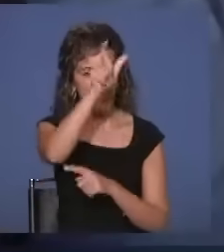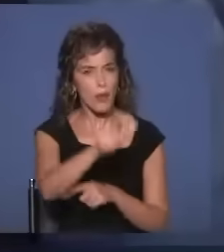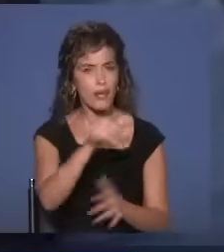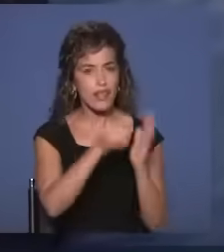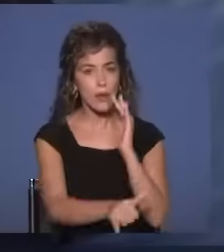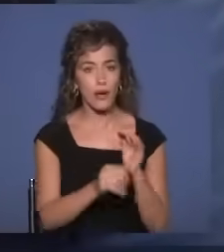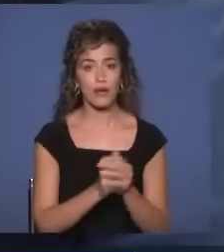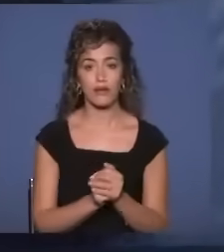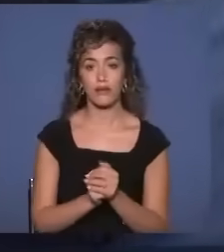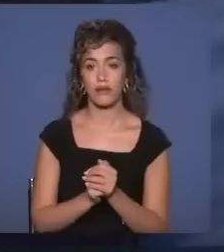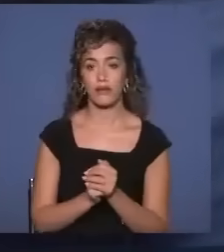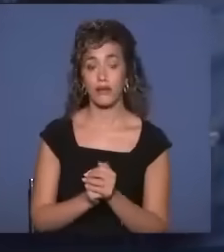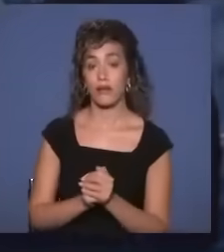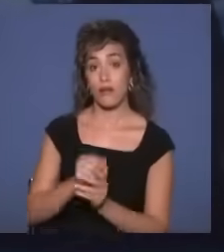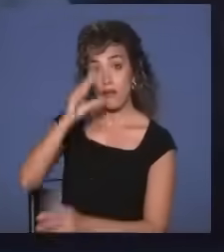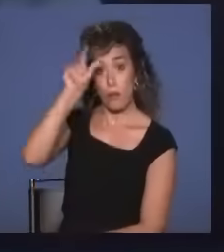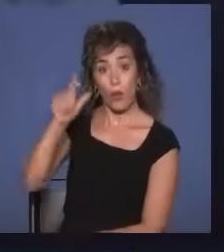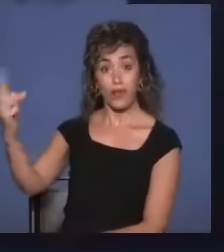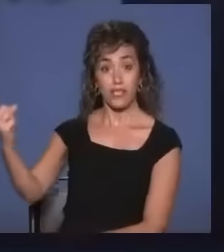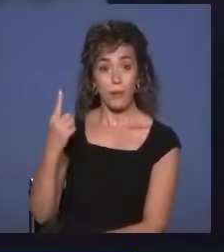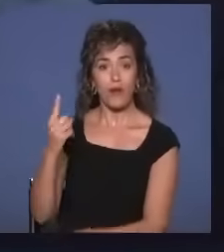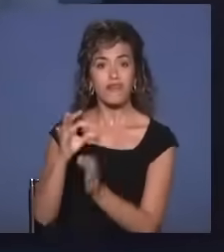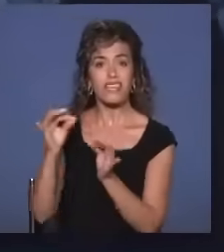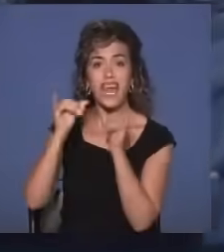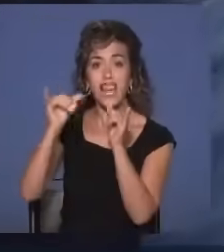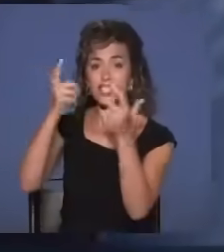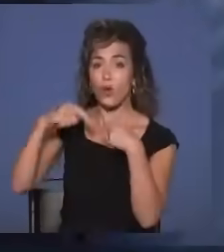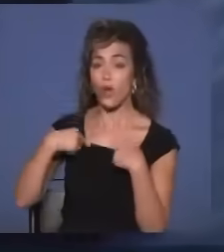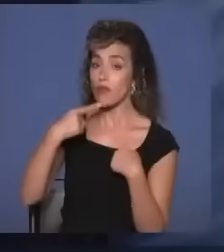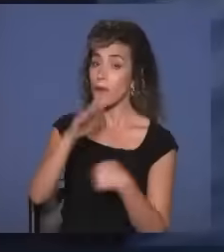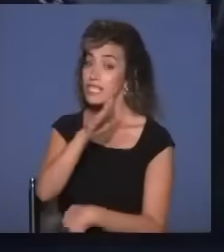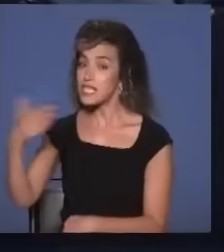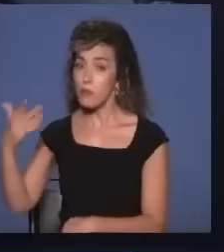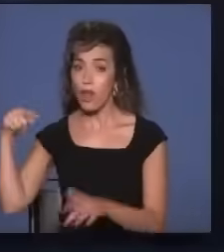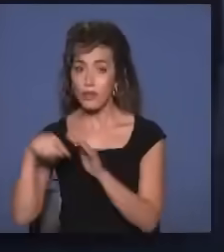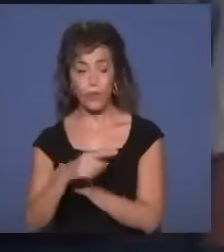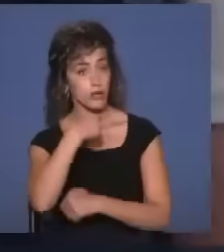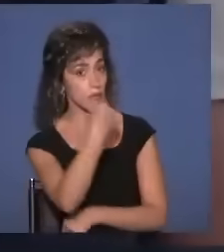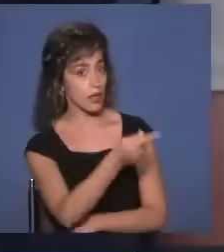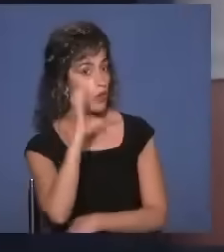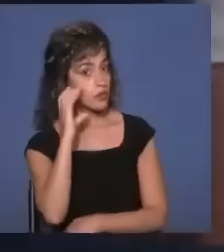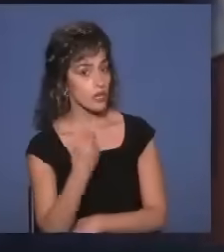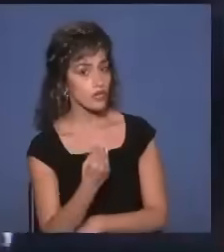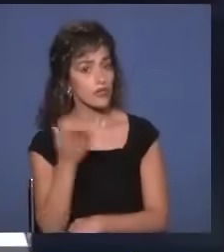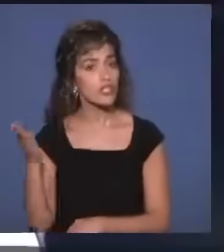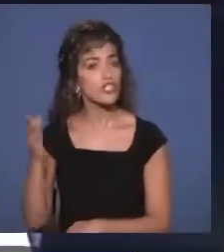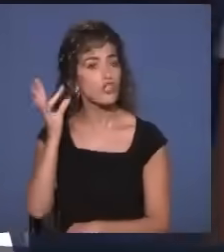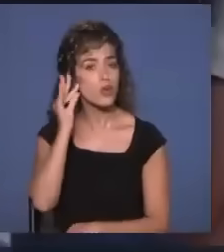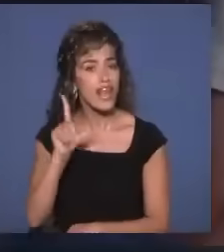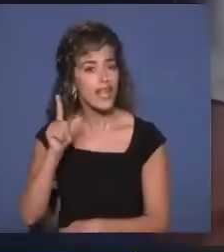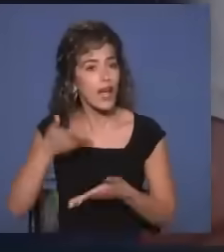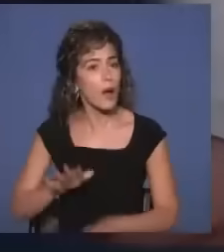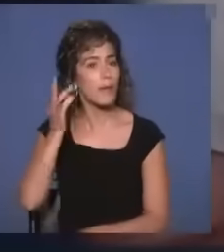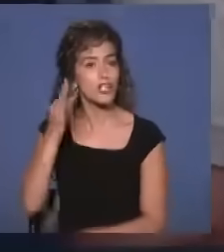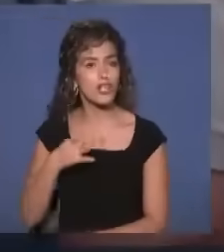הוא בא לפה, התחיל לצעוק שמאלנים בוגדים. באתי אליו יפה, אמרתי לו תקשיב טוב. זה, אני אומר לו, זאת לירי אלבק, זה הבת שלי.